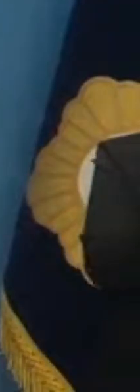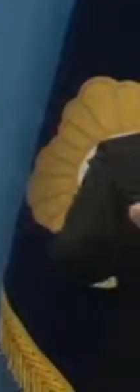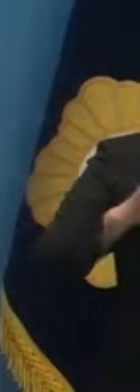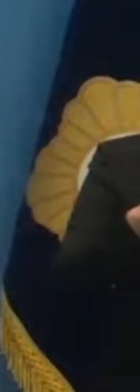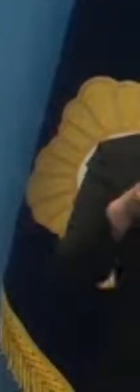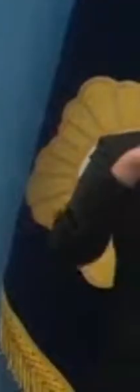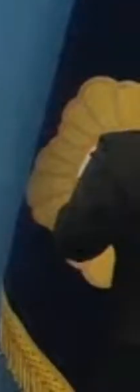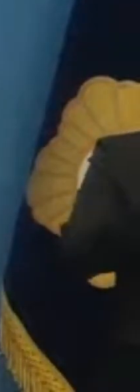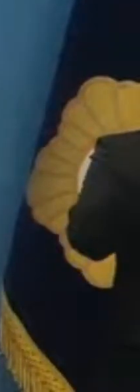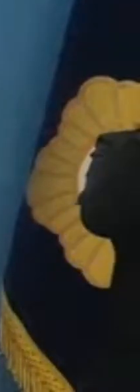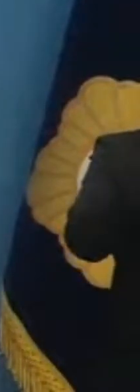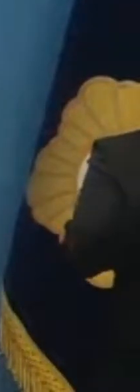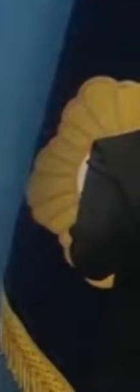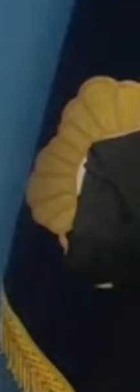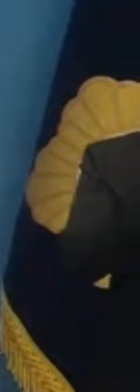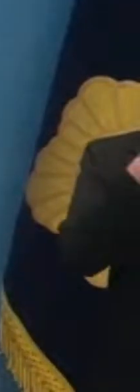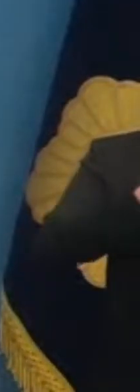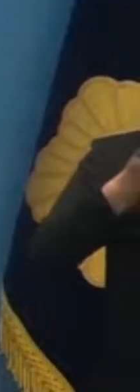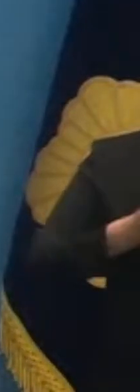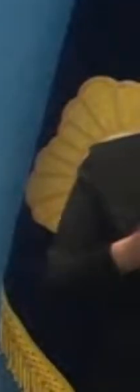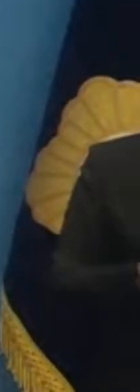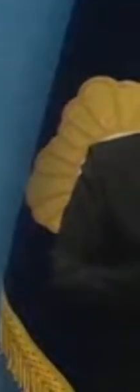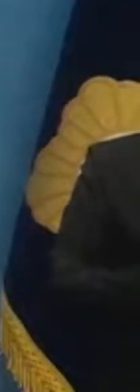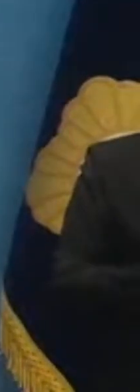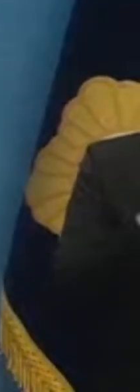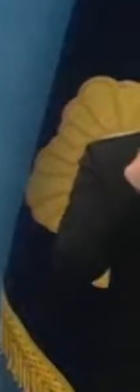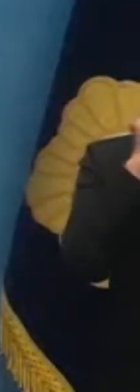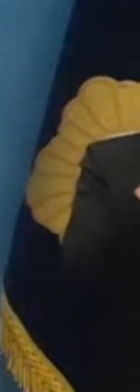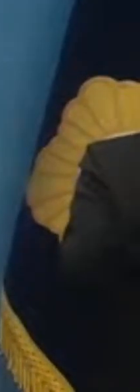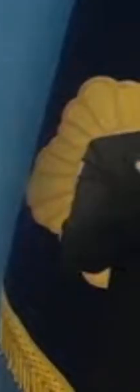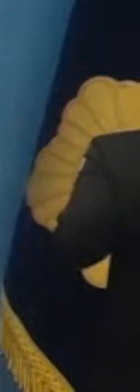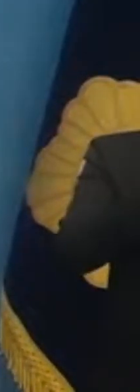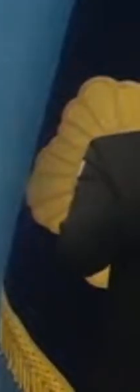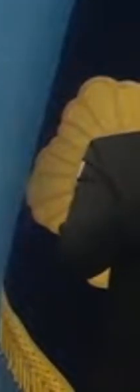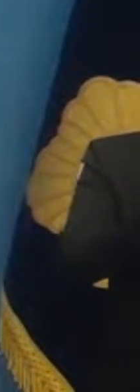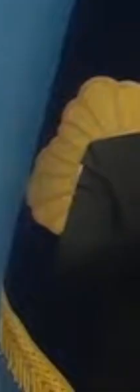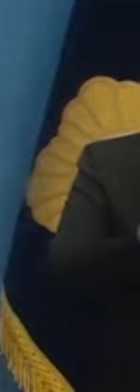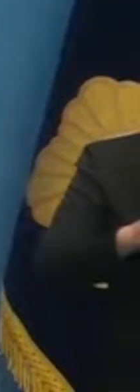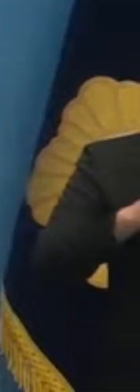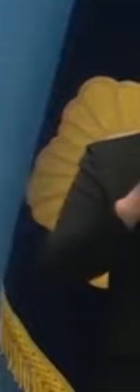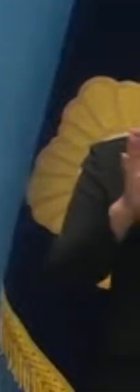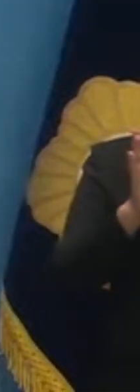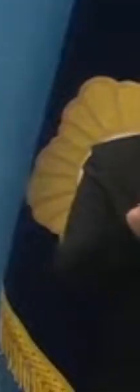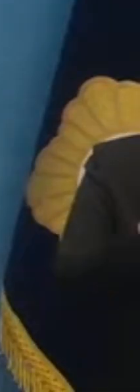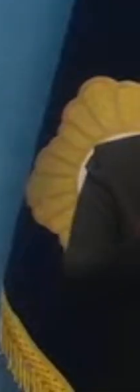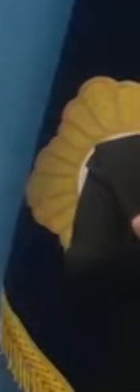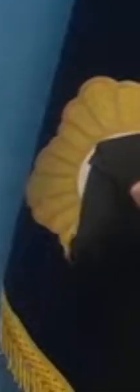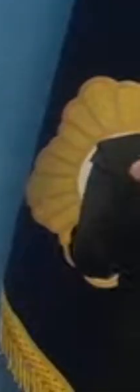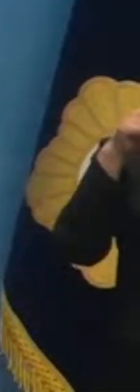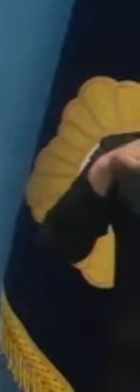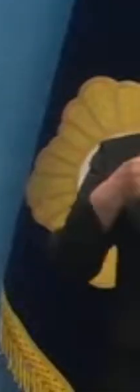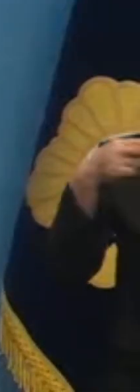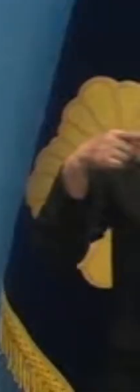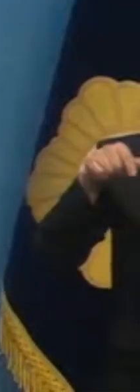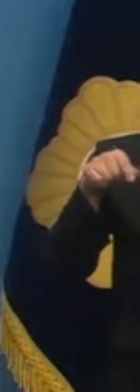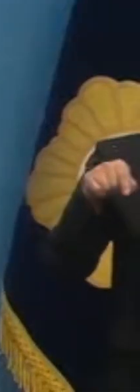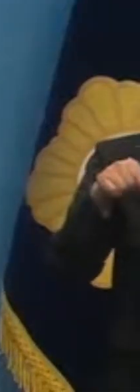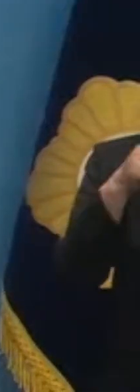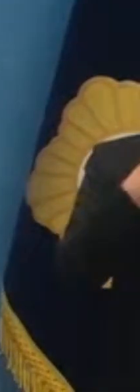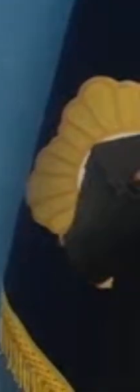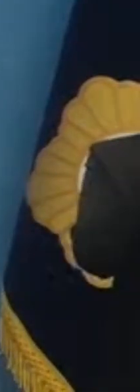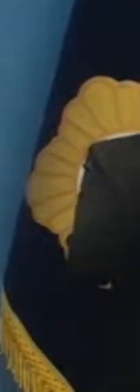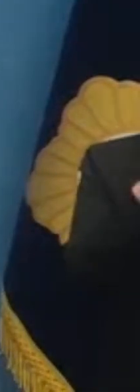앞에 사과할 것을 촉구합니다. 대통령 선거TV 토론에서 김문수, 이준석 후보가 주장한 허위사실을 진실로